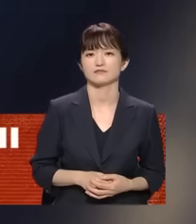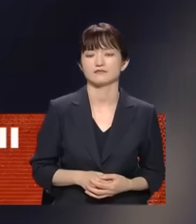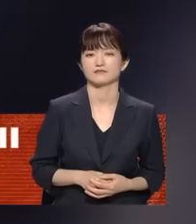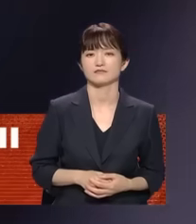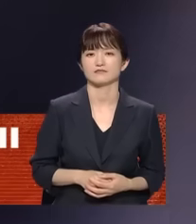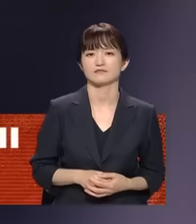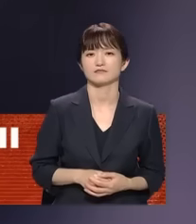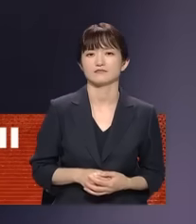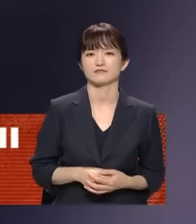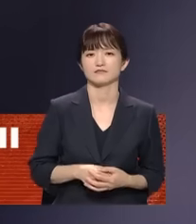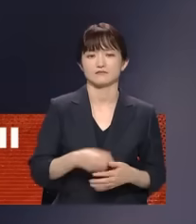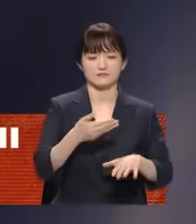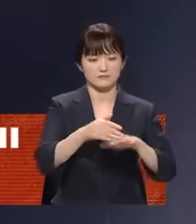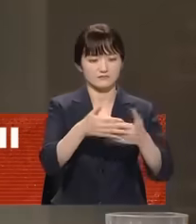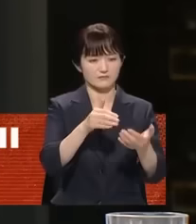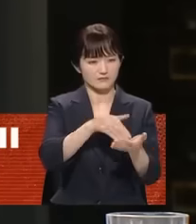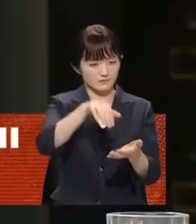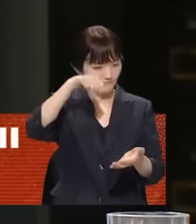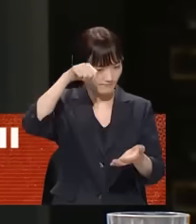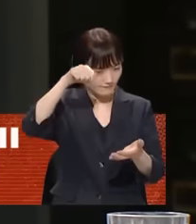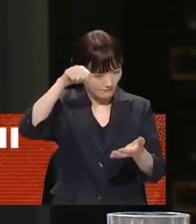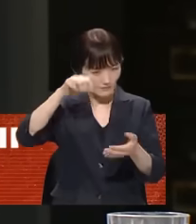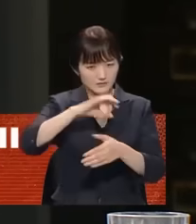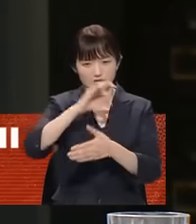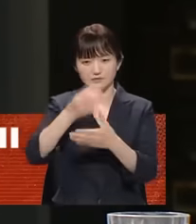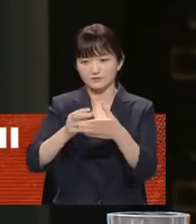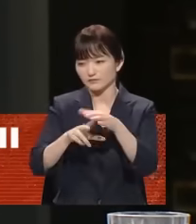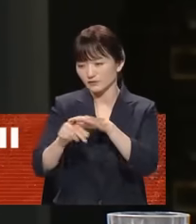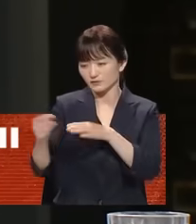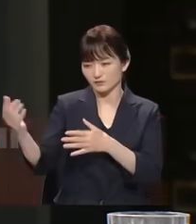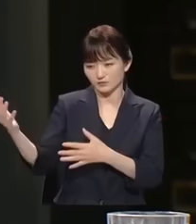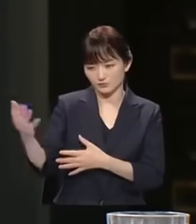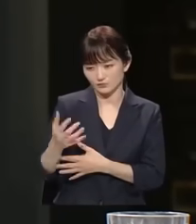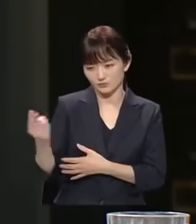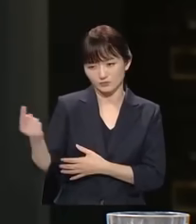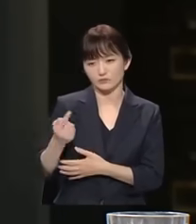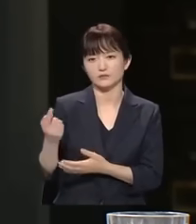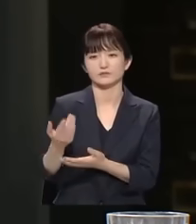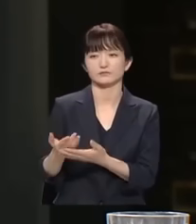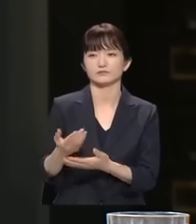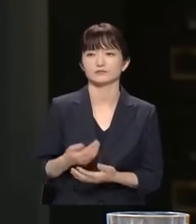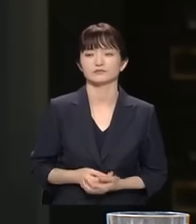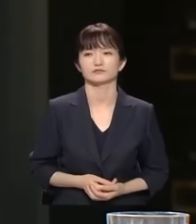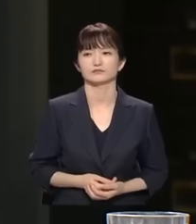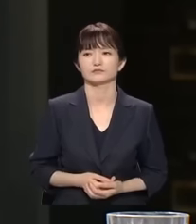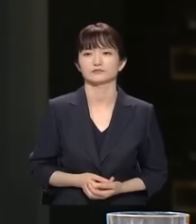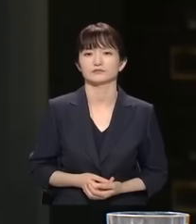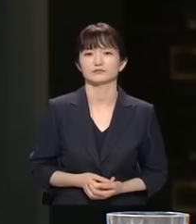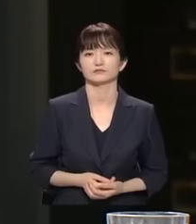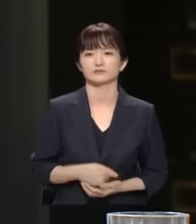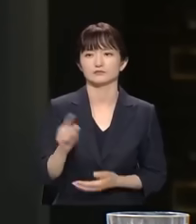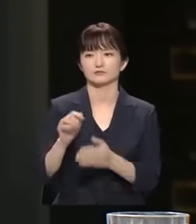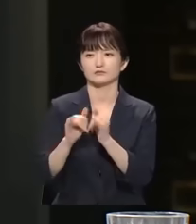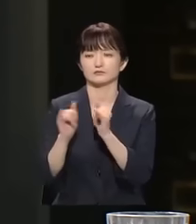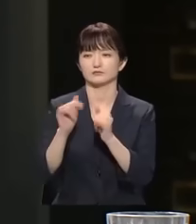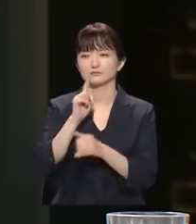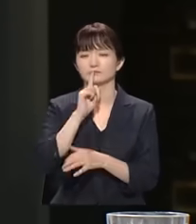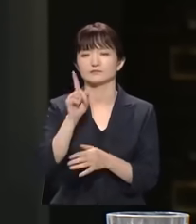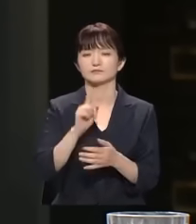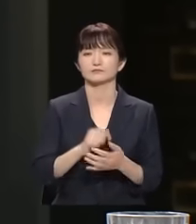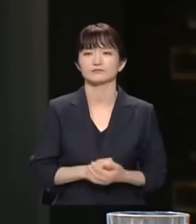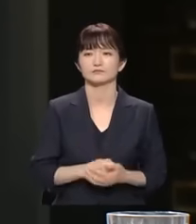거였다고 합니다 자 지금도 어떤 분께서 참 니들 방송할게 없어서 이런 뭐 유튜버들